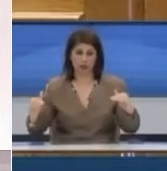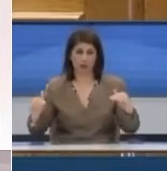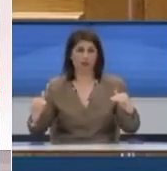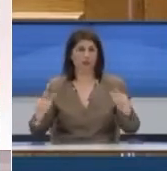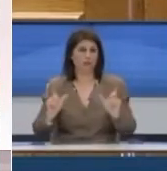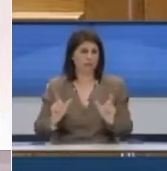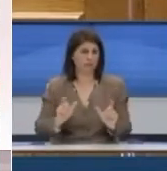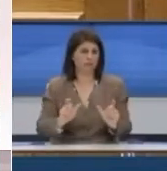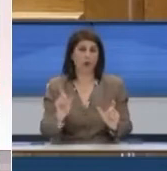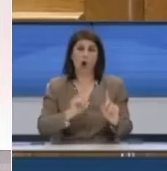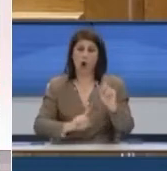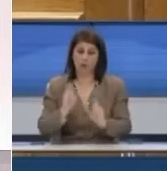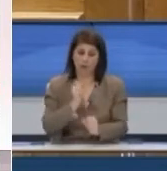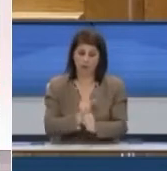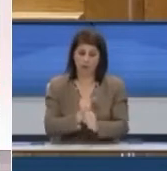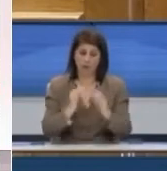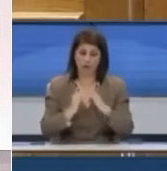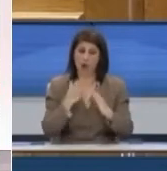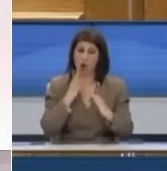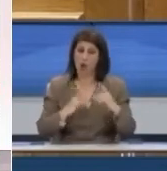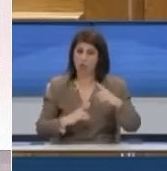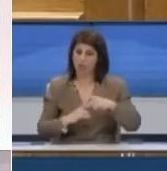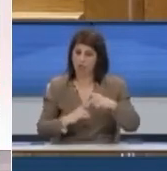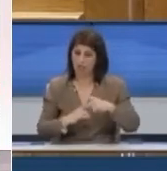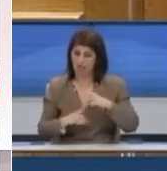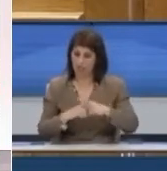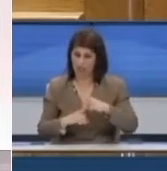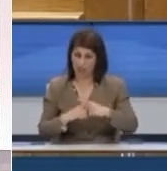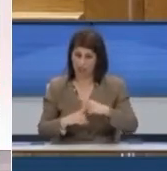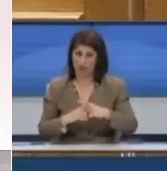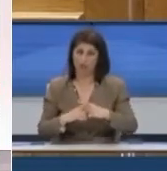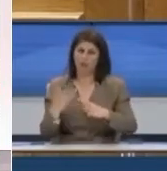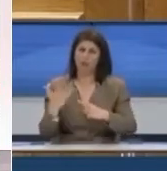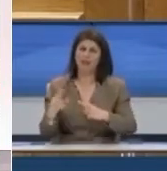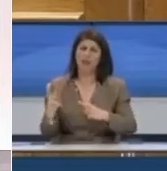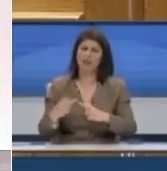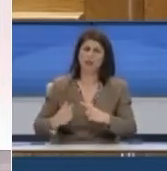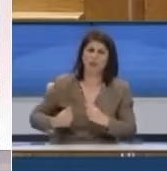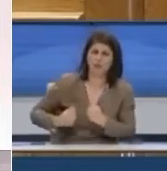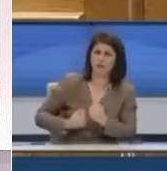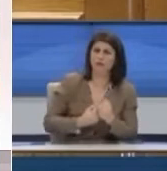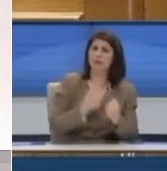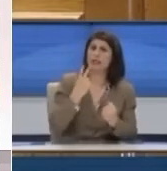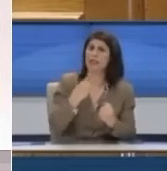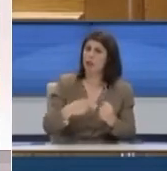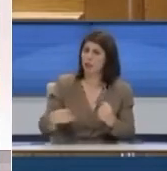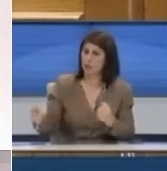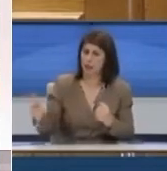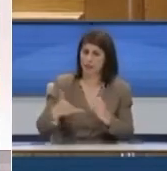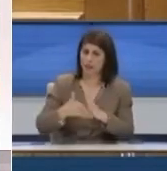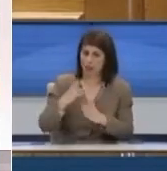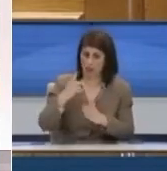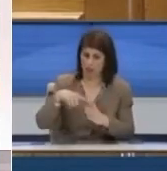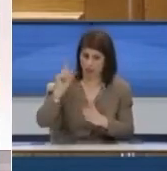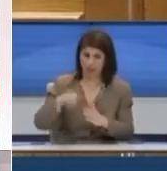δημόσιο αγαθό, ενώ έκανε λόγο και για δεσμεύσεις του Κυριάκου Μητσοτάκη σε κλινακάρχες, καναλάρχες, κολεγιάρχες και γενικώς